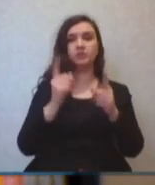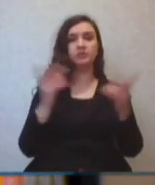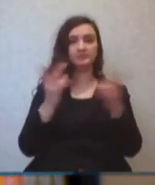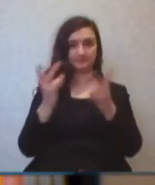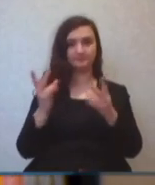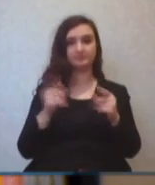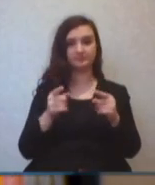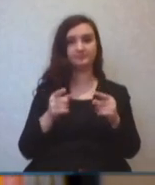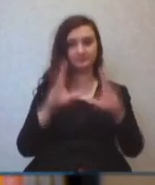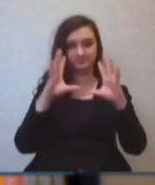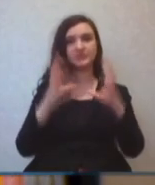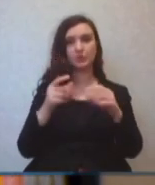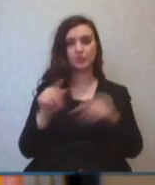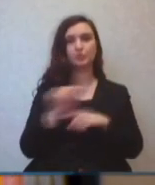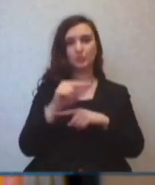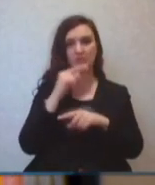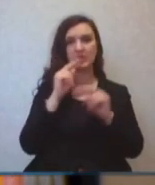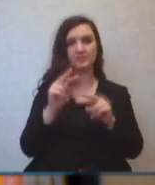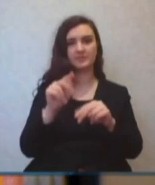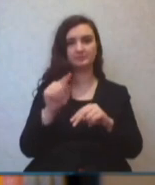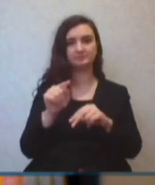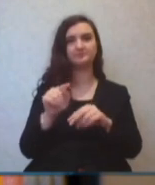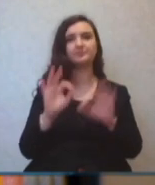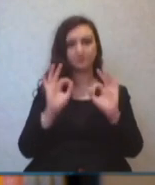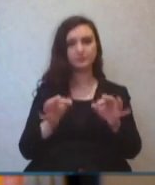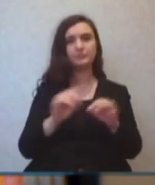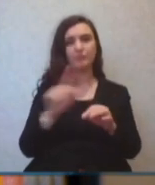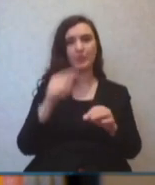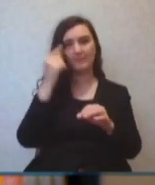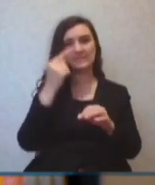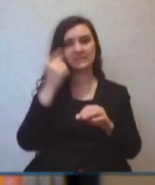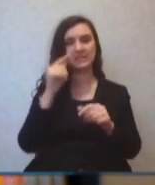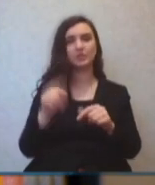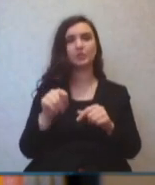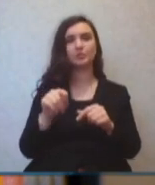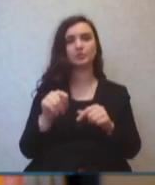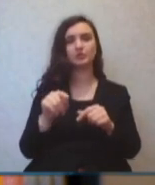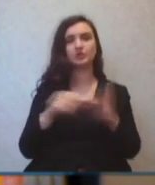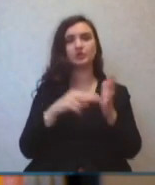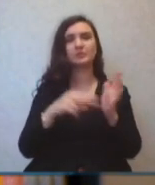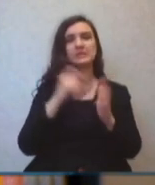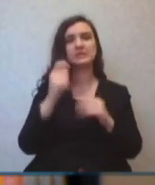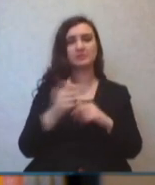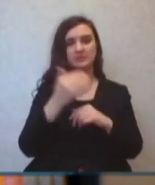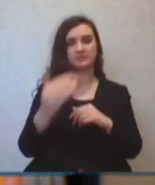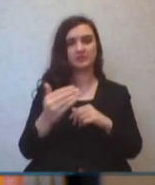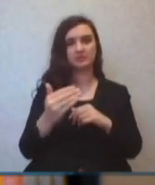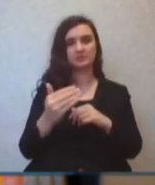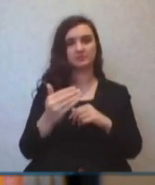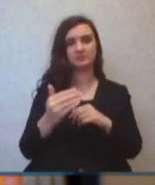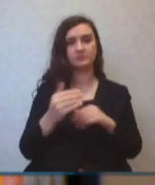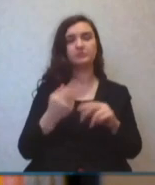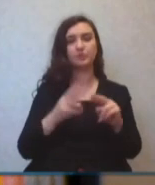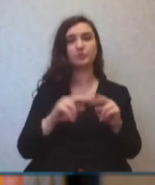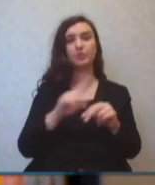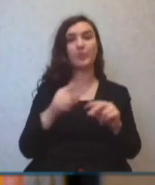საჭიროებს სერიოზულ ყურადღებას, სწორედ რომ ფსიქიატრიული შეფასების თვალსაზრისით,